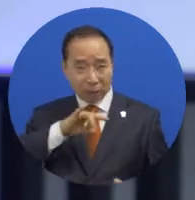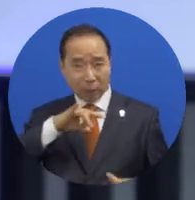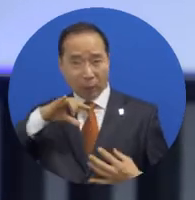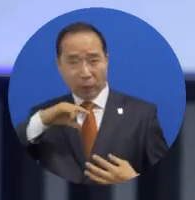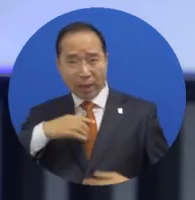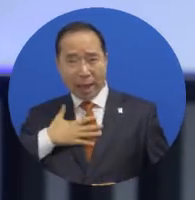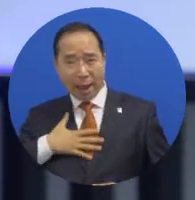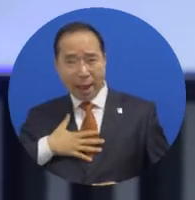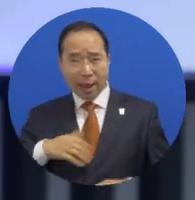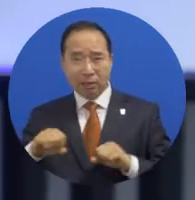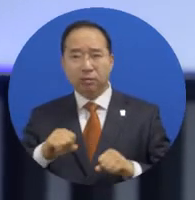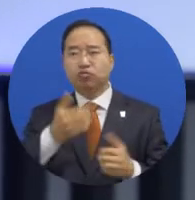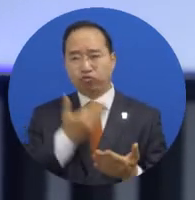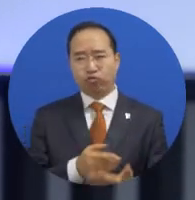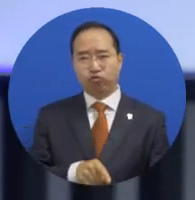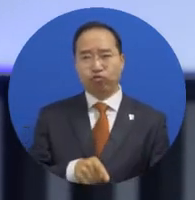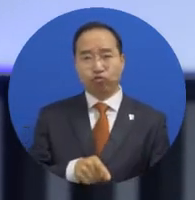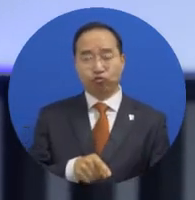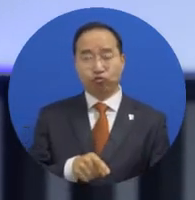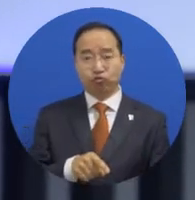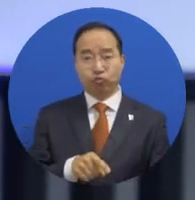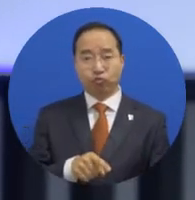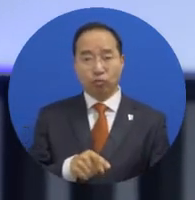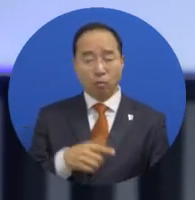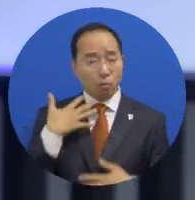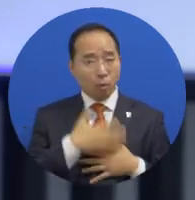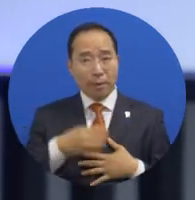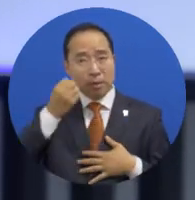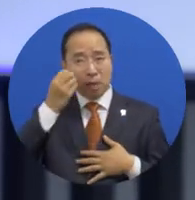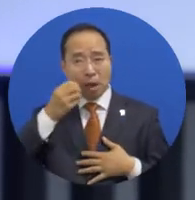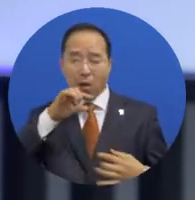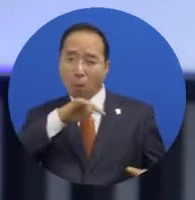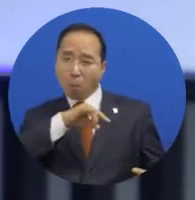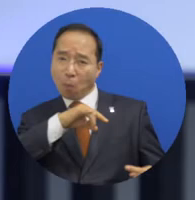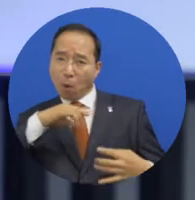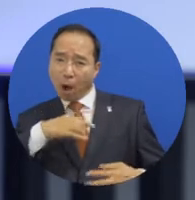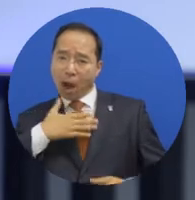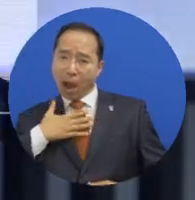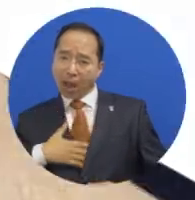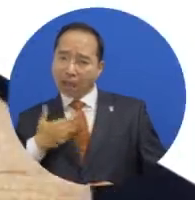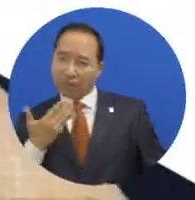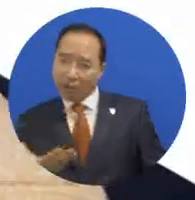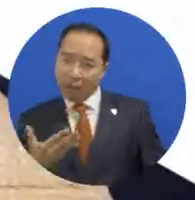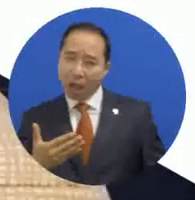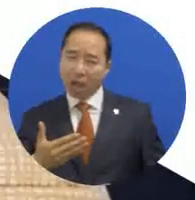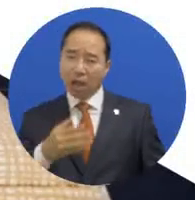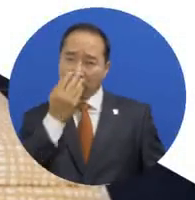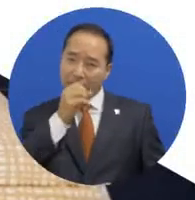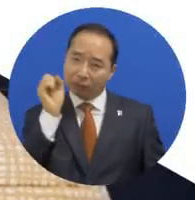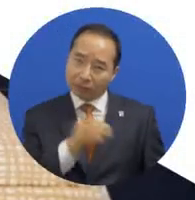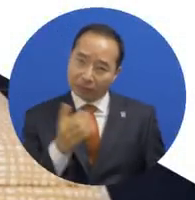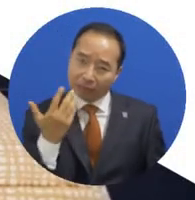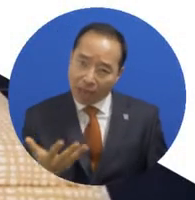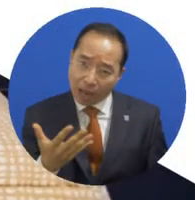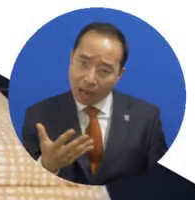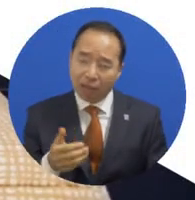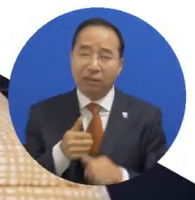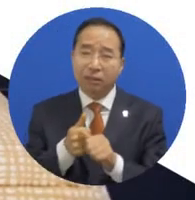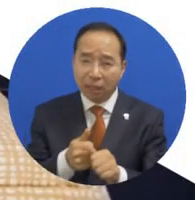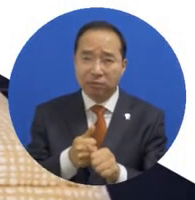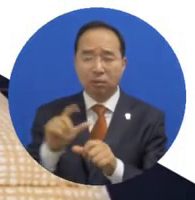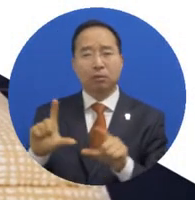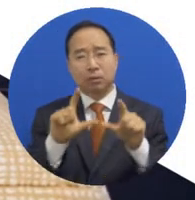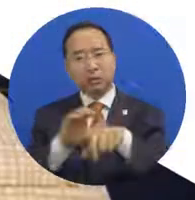알아차리는 게 굉장히 중요하고요. 그 신호를 어떻게 알아차리느냐에 따라서 삶의 차이가 생기는